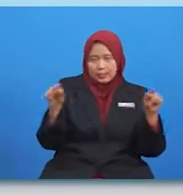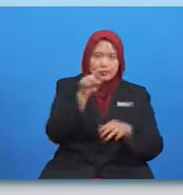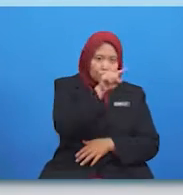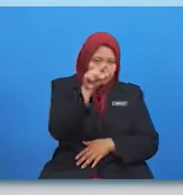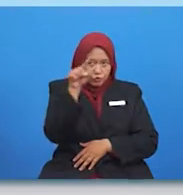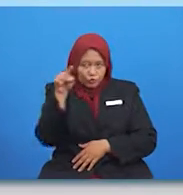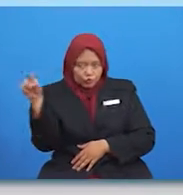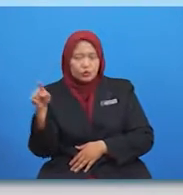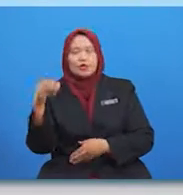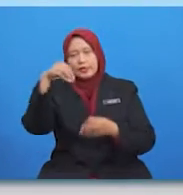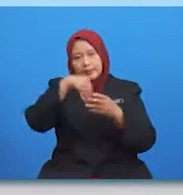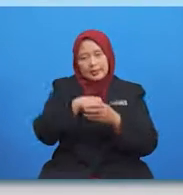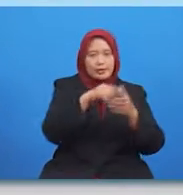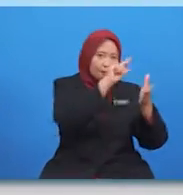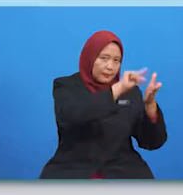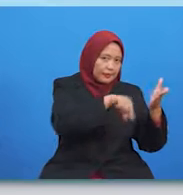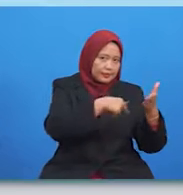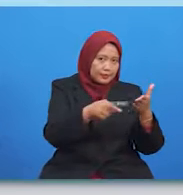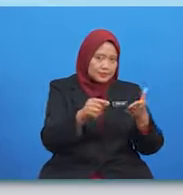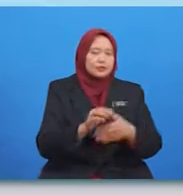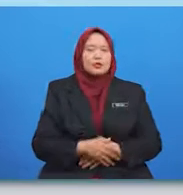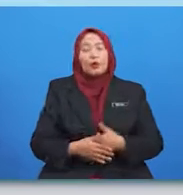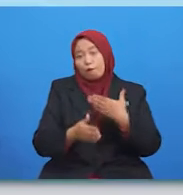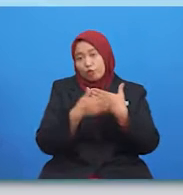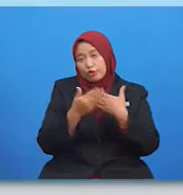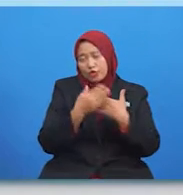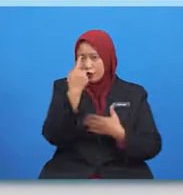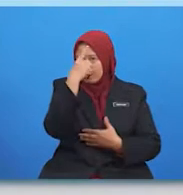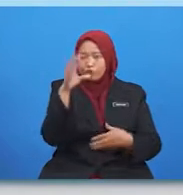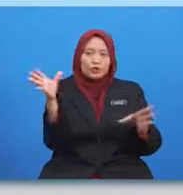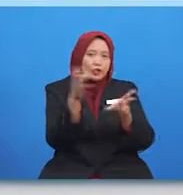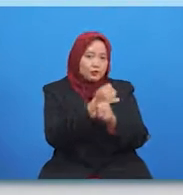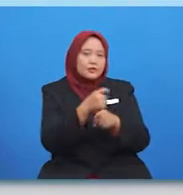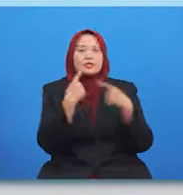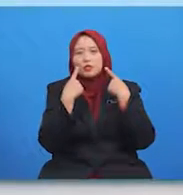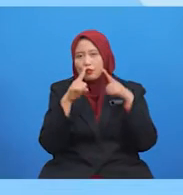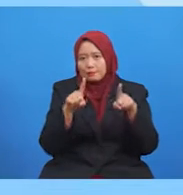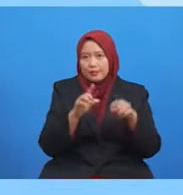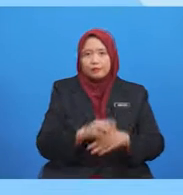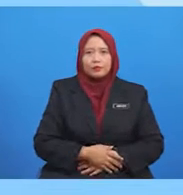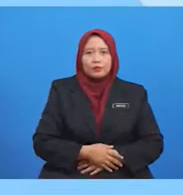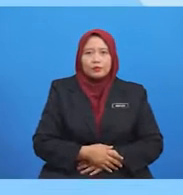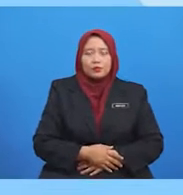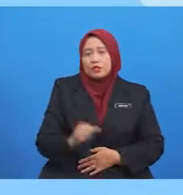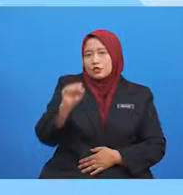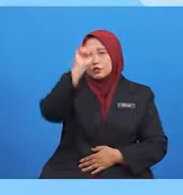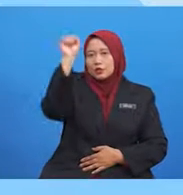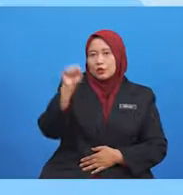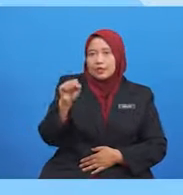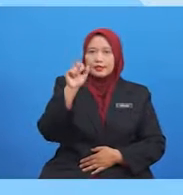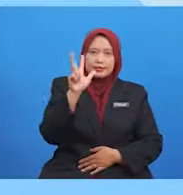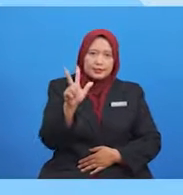Lebih mudah untuk murid mendapatkan jawapan. Seterusnya, soalan yang ketiga.